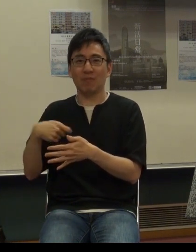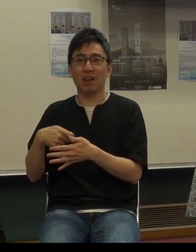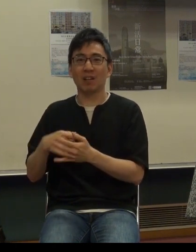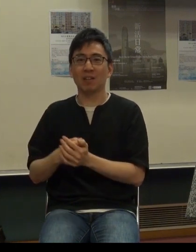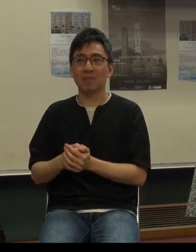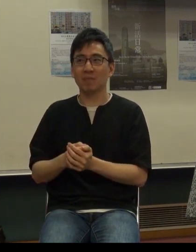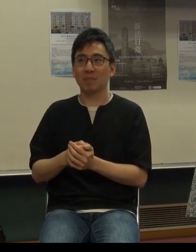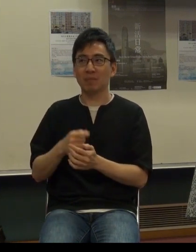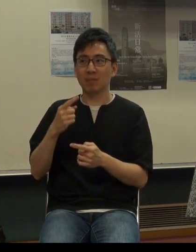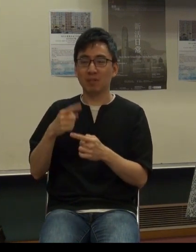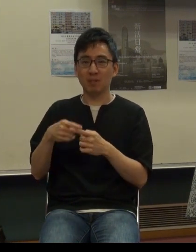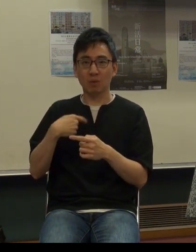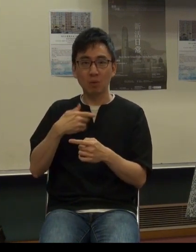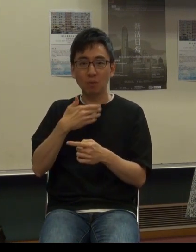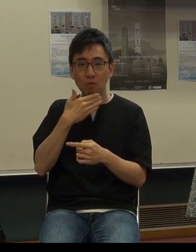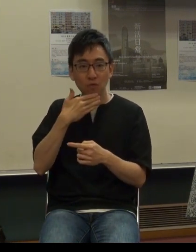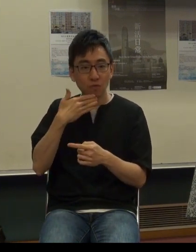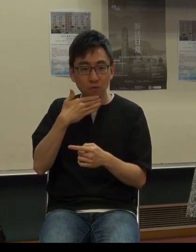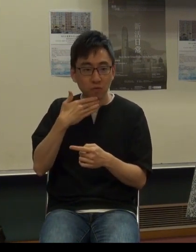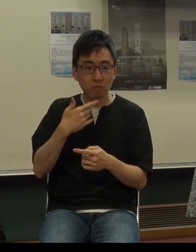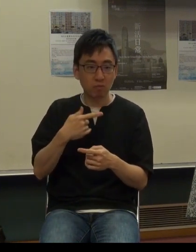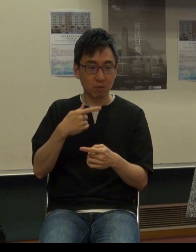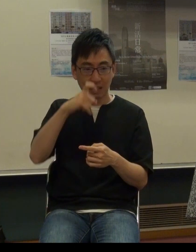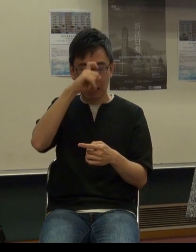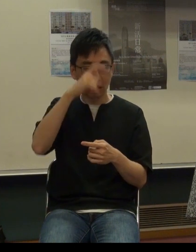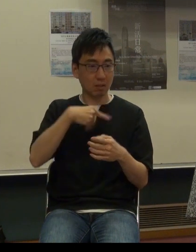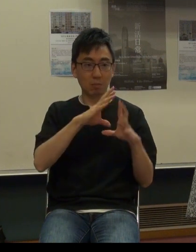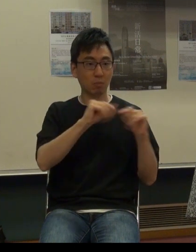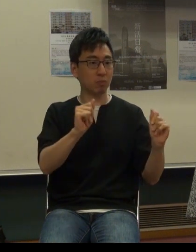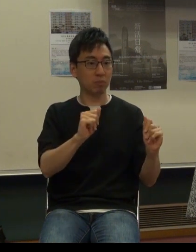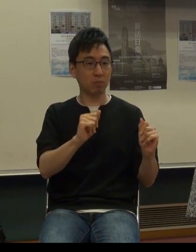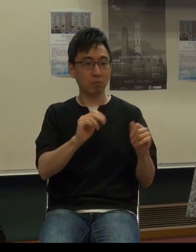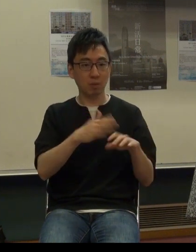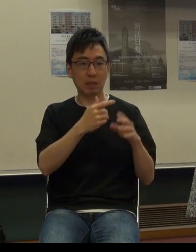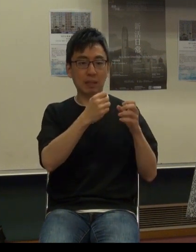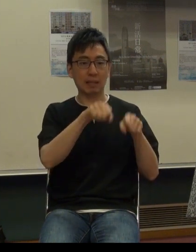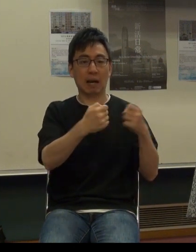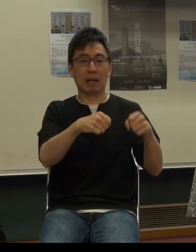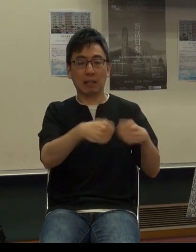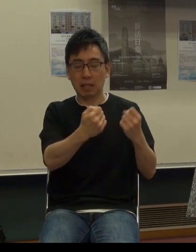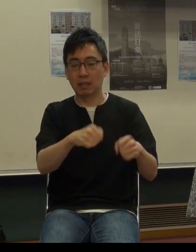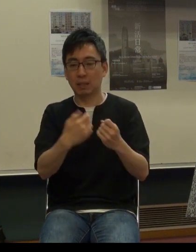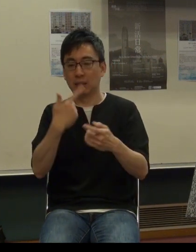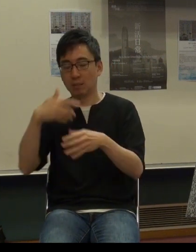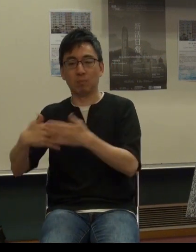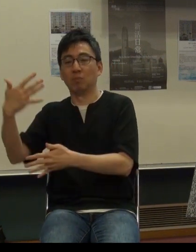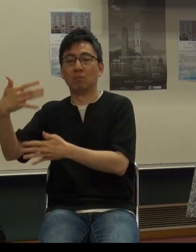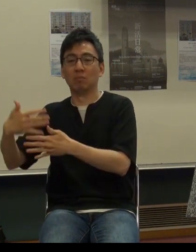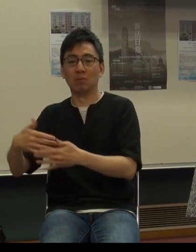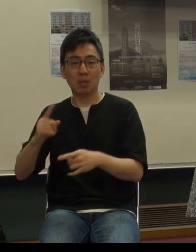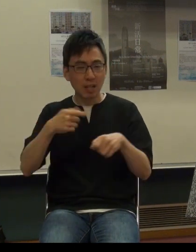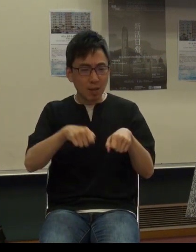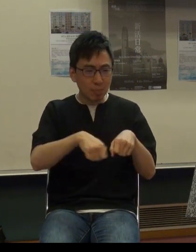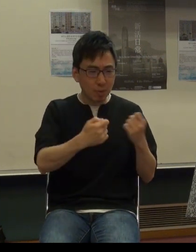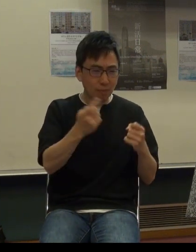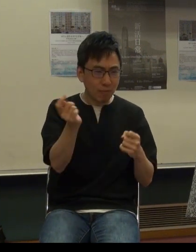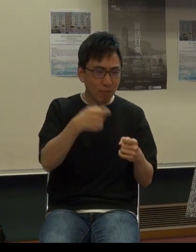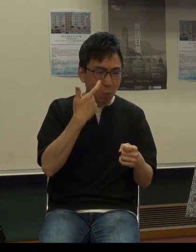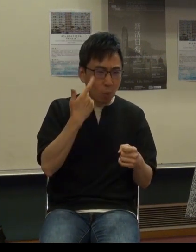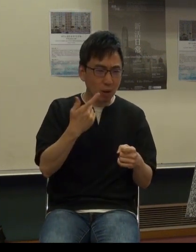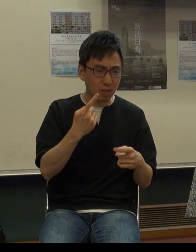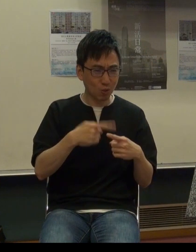好多時我兒時嘅回憶咧係消逝咗嘅，就係不斷咁樣拆。但其實我哋呢個拆嘅速度可唔可以減